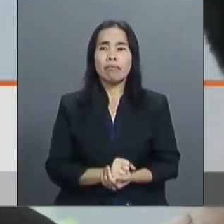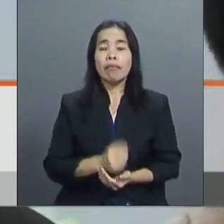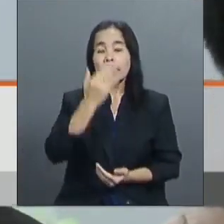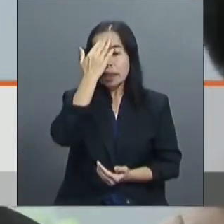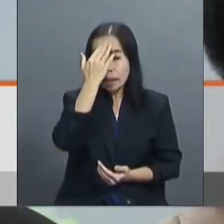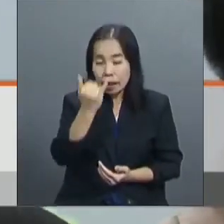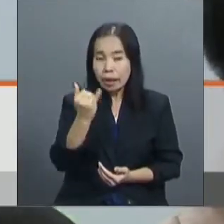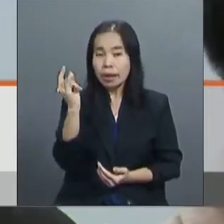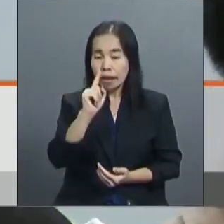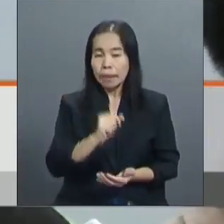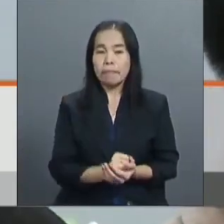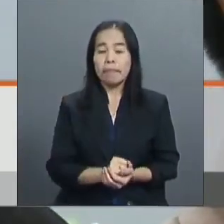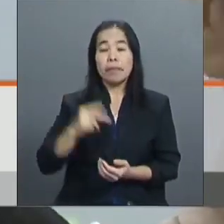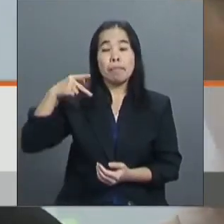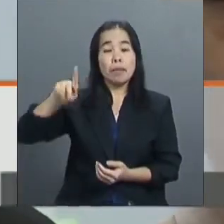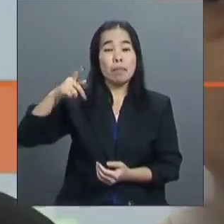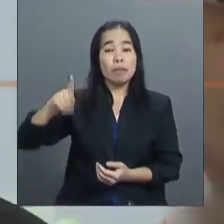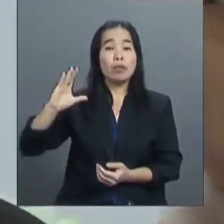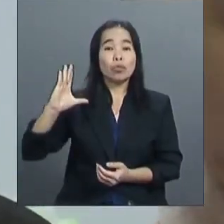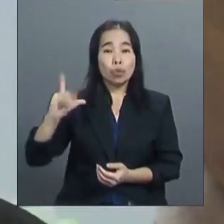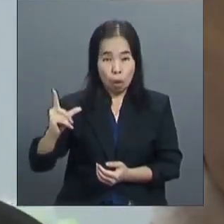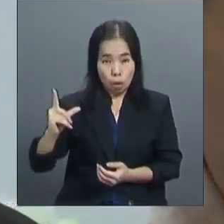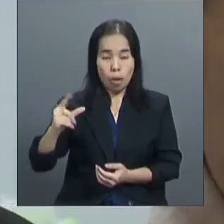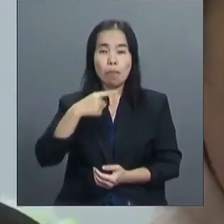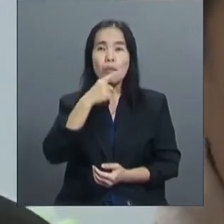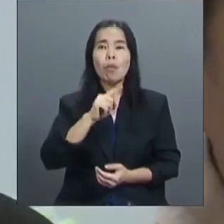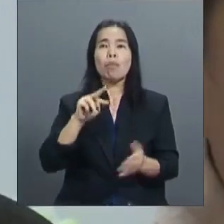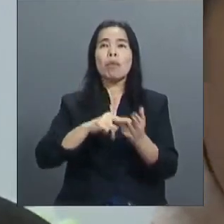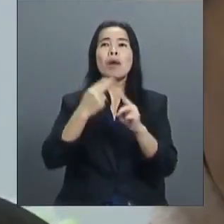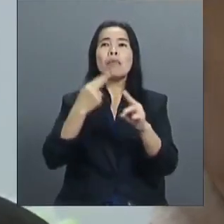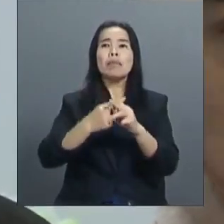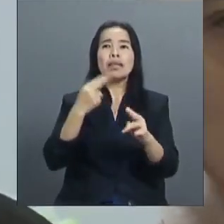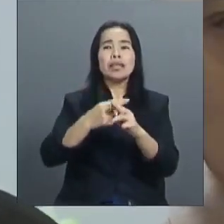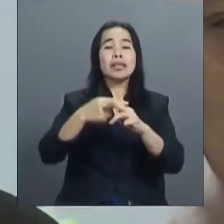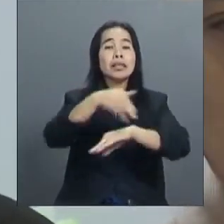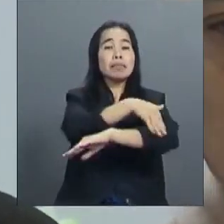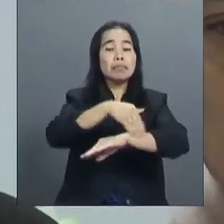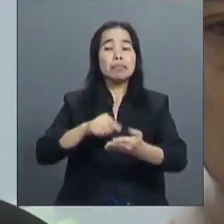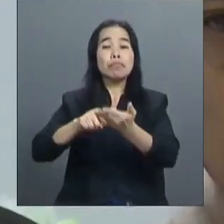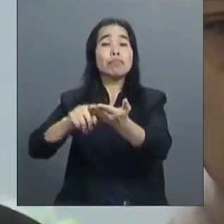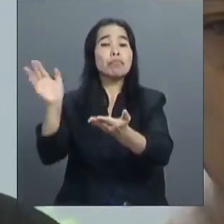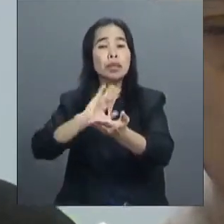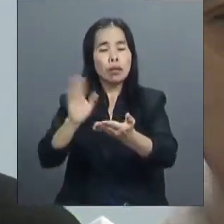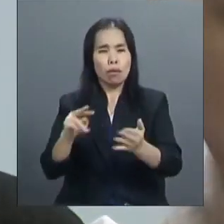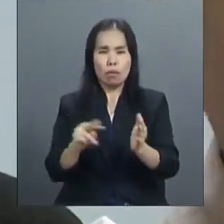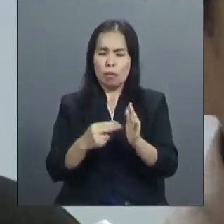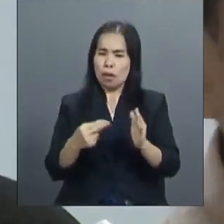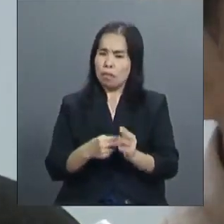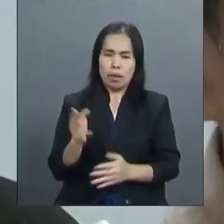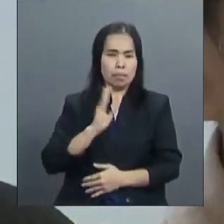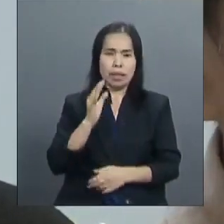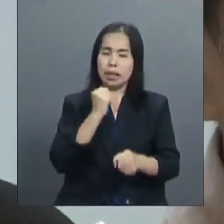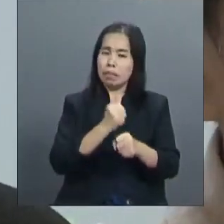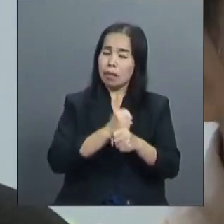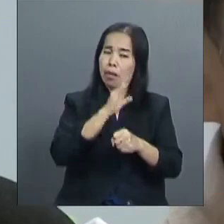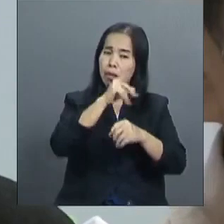แต่ปปชเนี่ยบอกว่าไม่ต้องยื่นบัญชีไม่ได้ปฏิเสธว่าไม่ใช่เจ้าหน้าที่ของรัฐหรือเจ้าหน้าที่อื่นของรัฐ